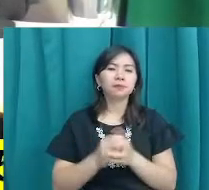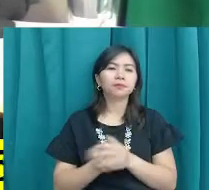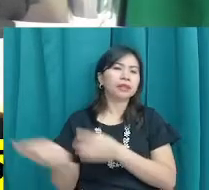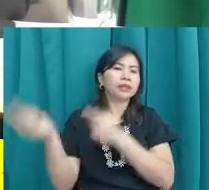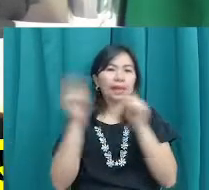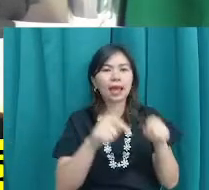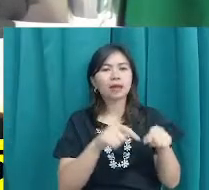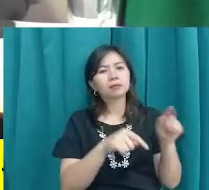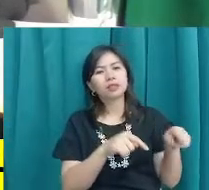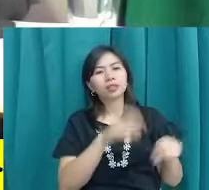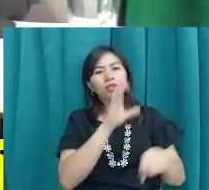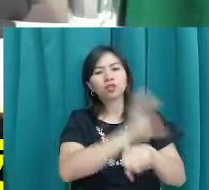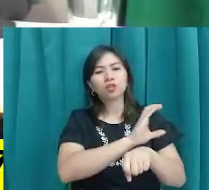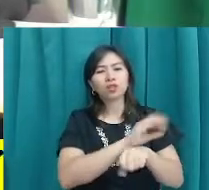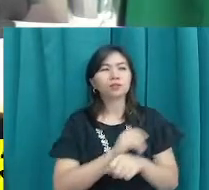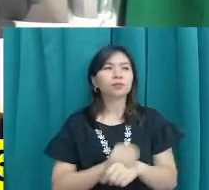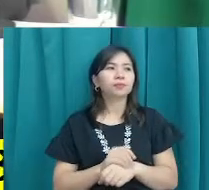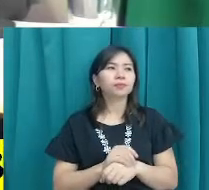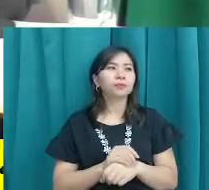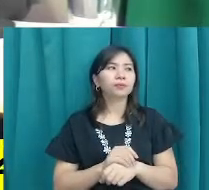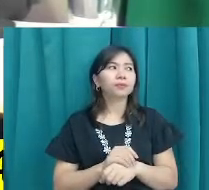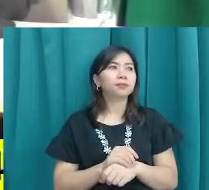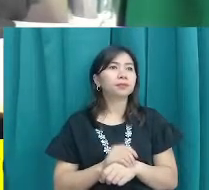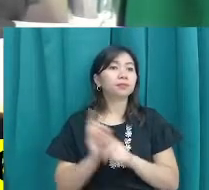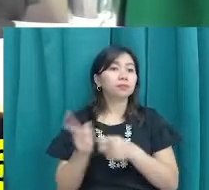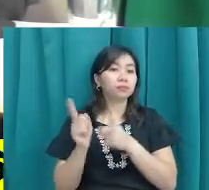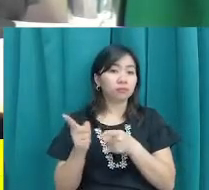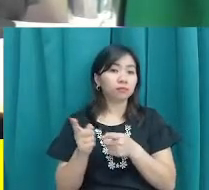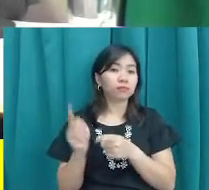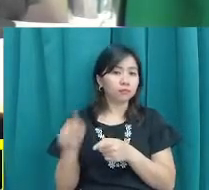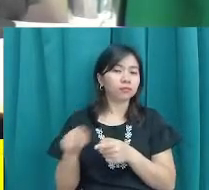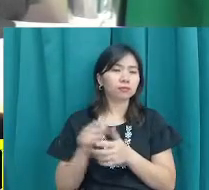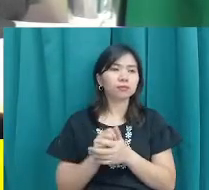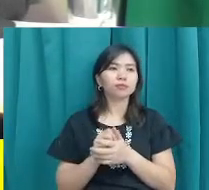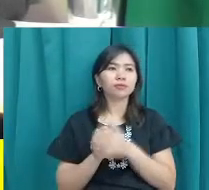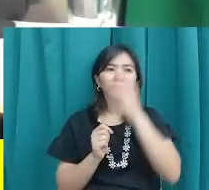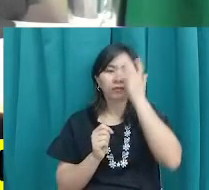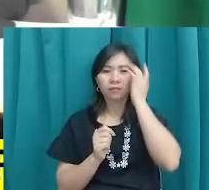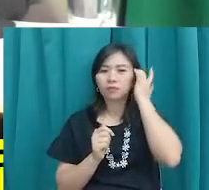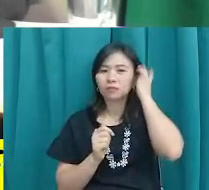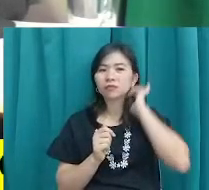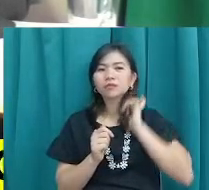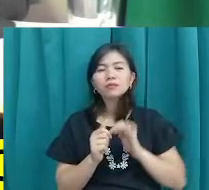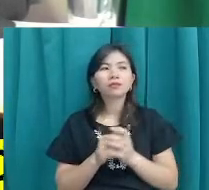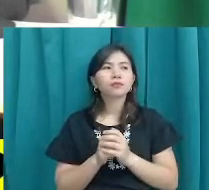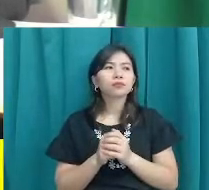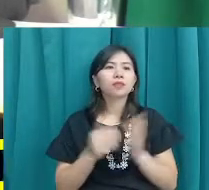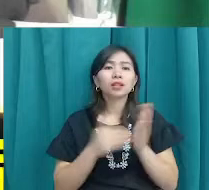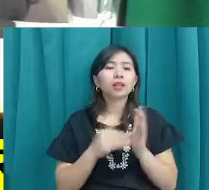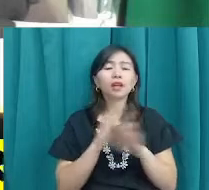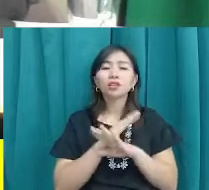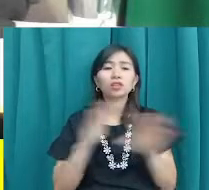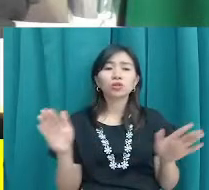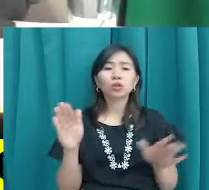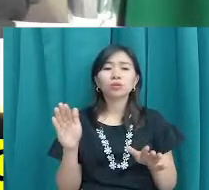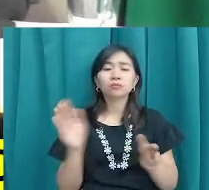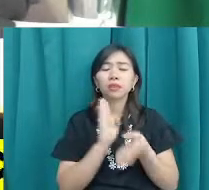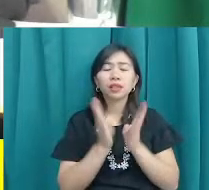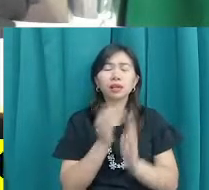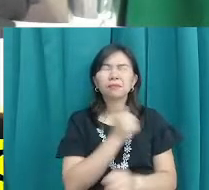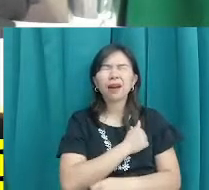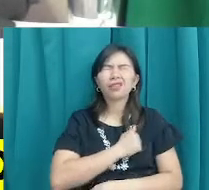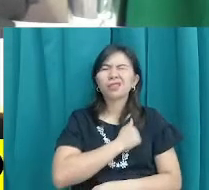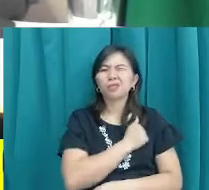church, actual attendees of the church. Dito kayo, huwag kayo dahil huwag nawa na masanay kayo sa ganito. Wednesday lang naman